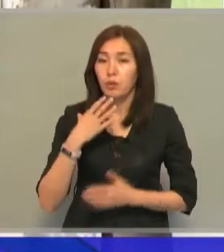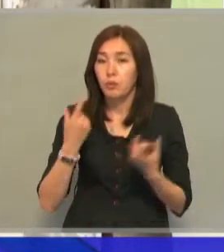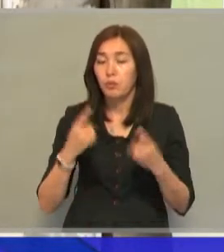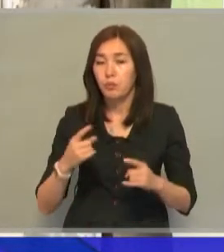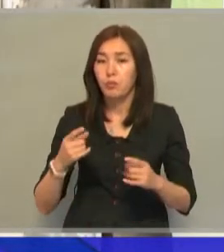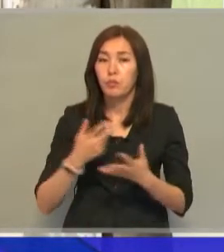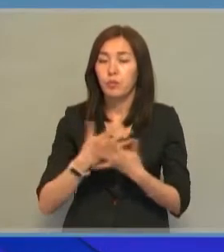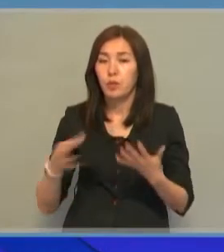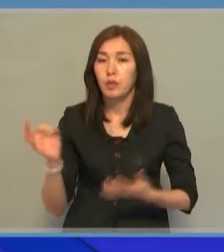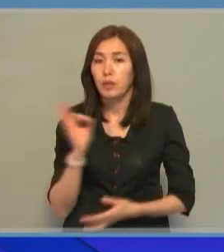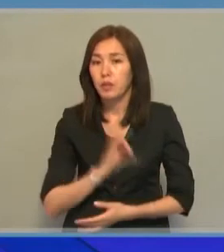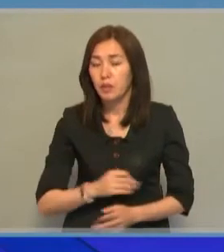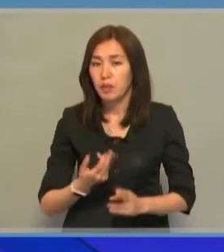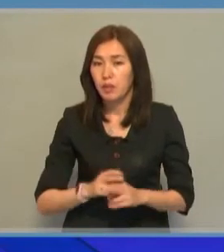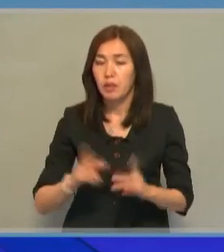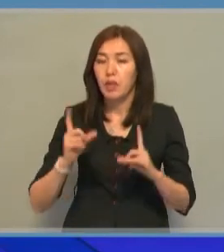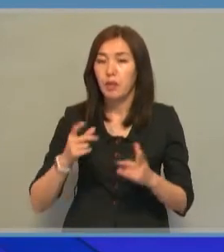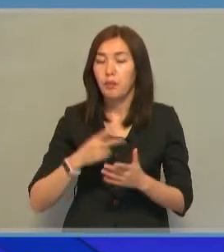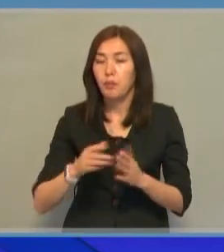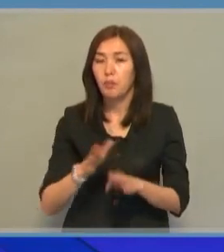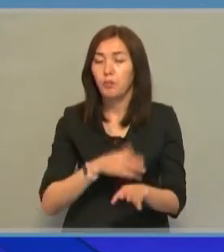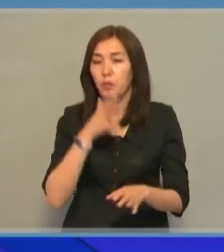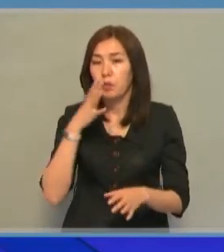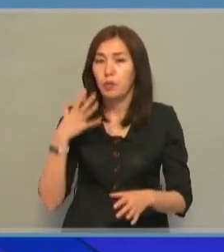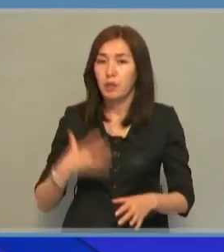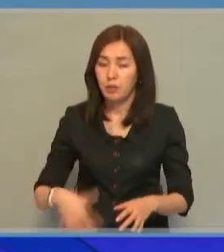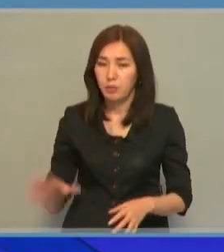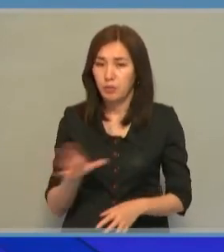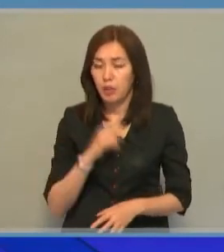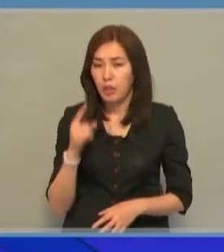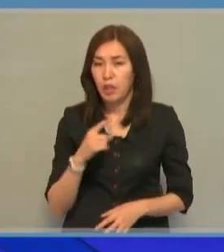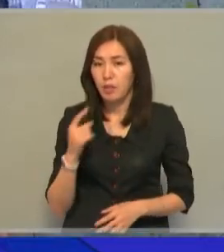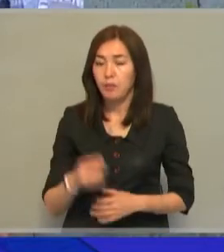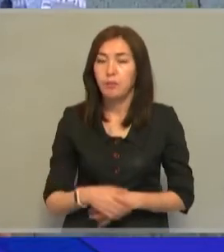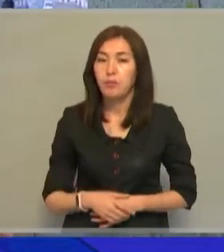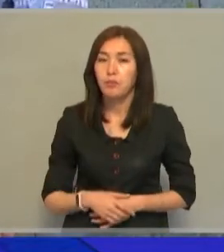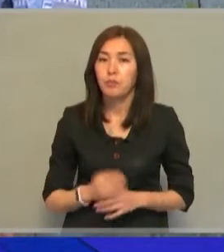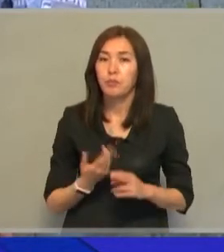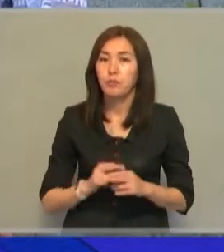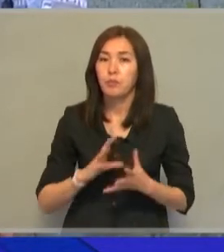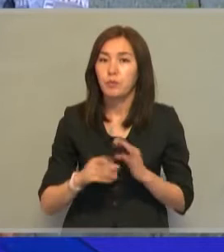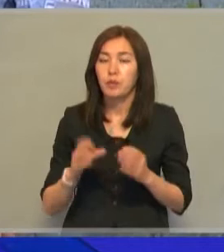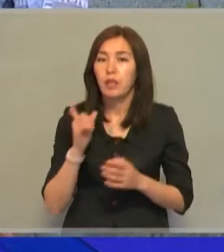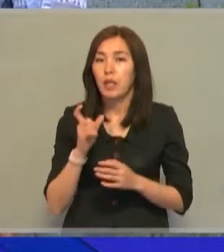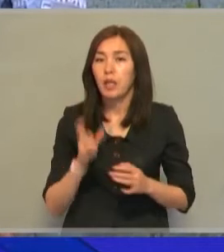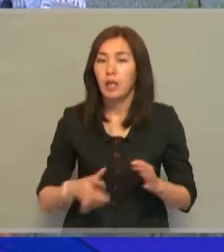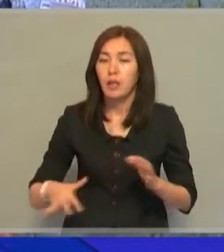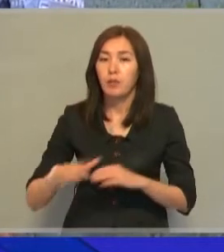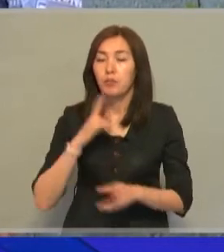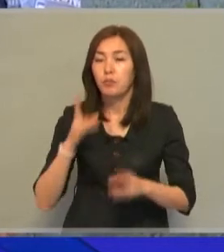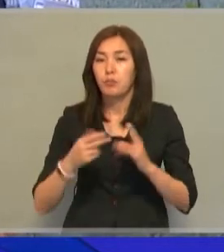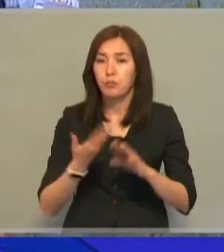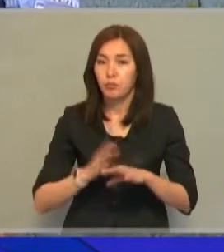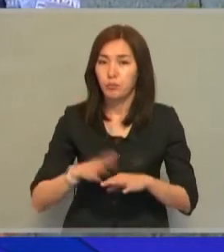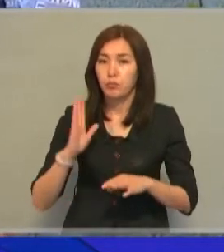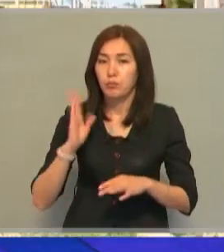өзгенің меншігіндегі затты пайдалану үшін келісімді ұзақ уақыт күтуге тура келіп тұр дейді инвесторлар. Осы орайда Бұхараның базынасына жауап беру